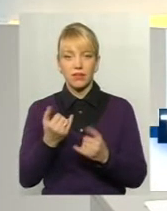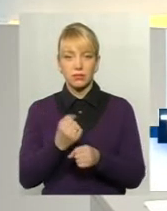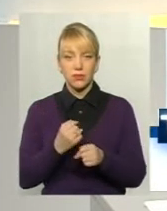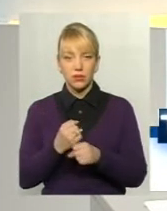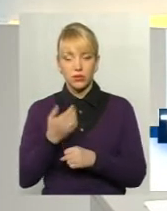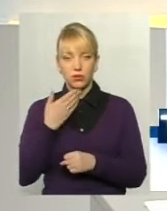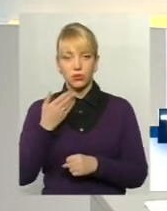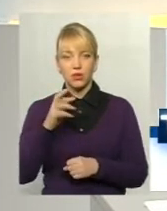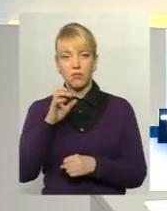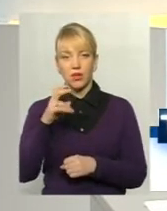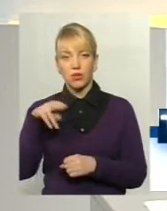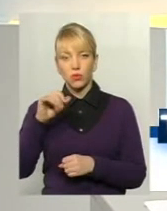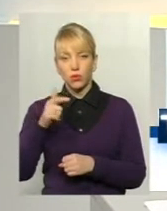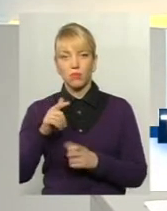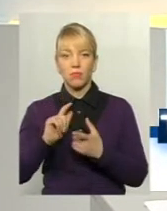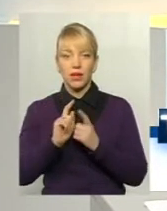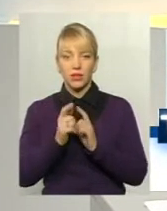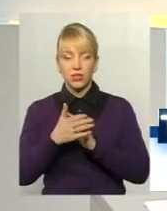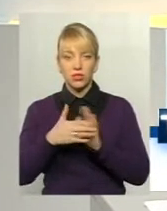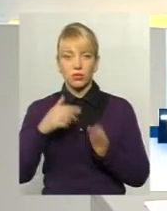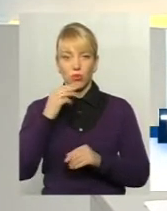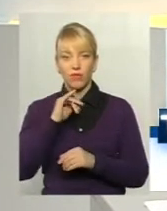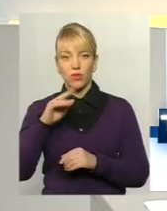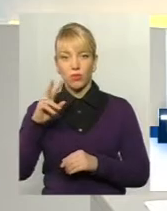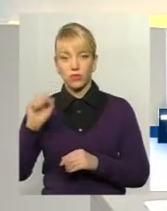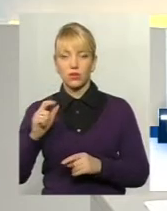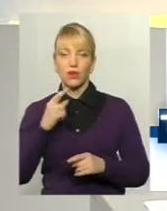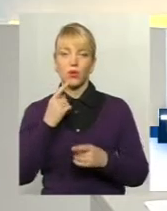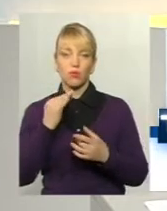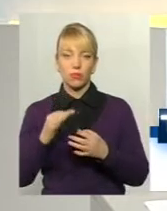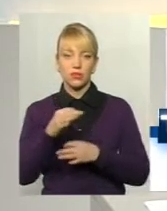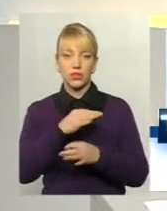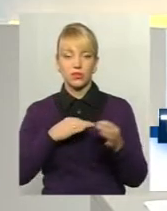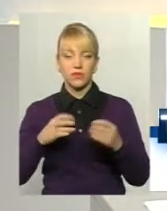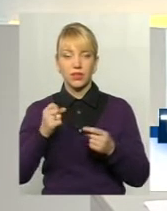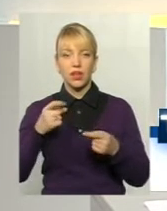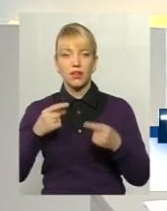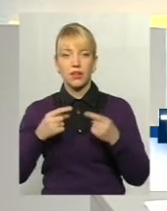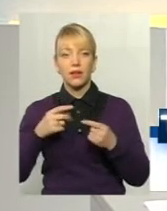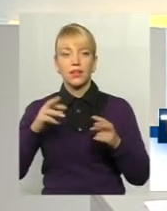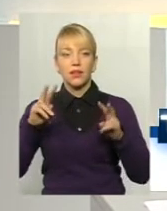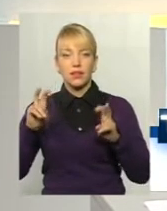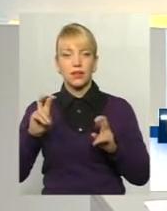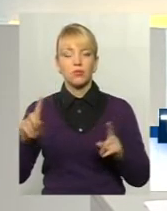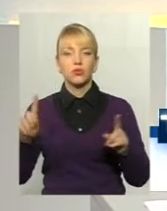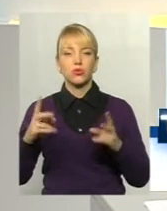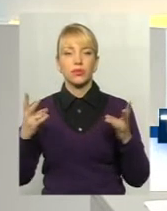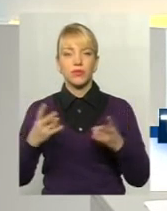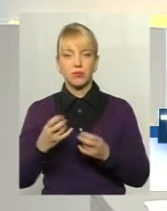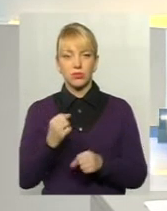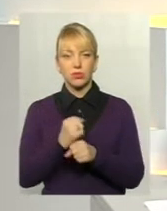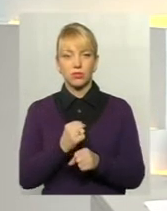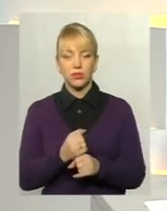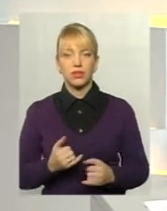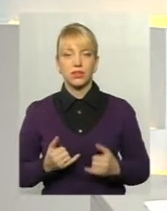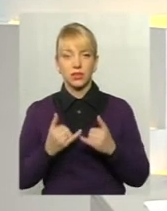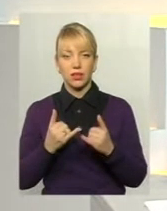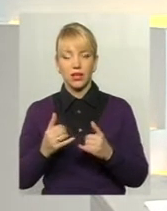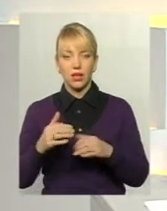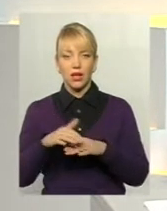жестову мову Оксани Фіновської. І нині у цій студії ми дискутуватимемо на тему, що необхідно зробити, аби громади